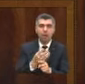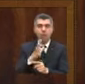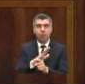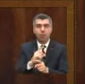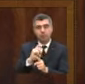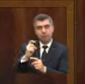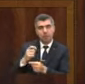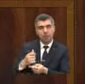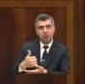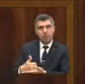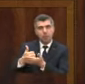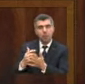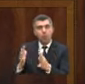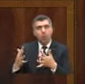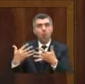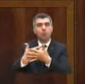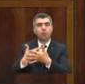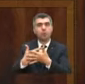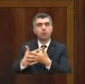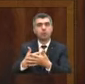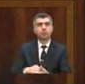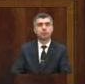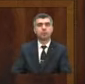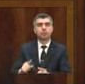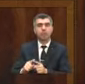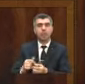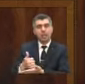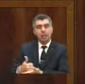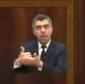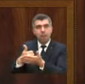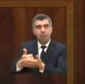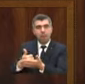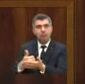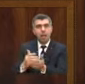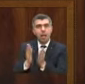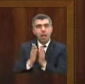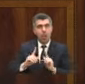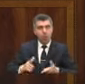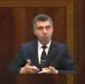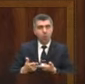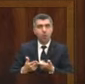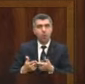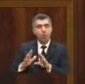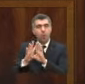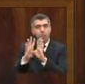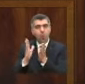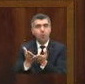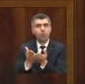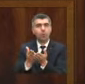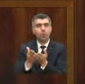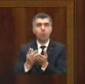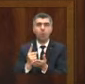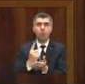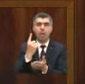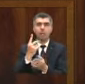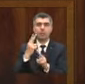في نظام واحد، عندنا دعم الأراميل، عندنا تيسير، وعندنا أنظمة أخرى، هذه كلها غادي تجمع، غادي تولي نظام